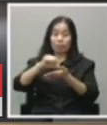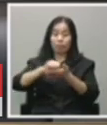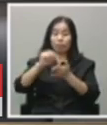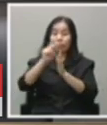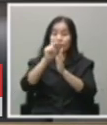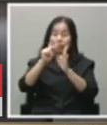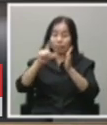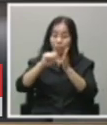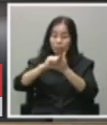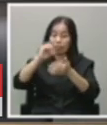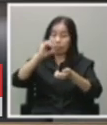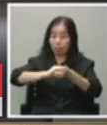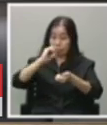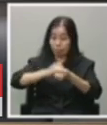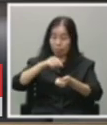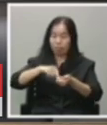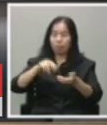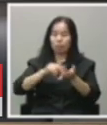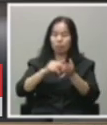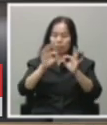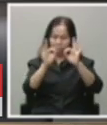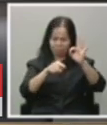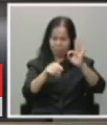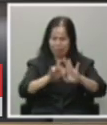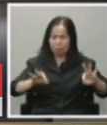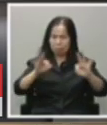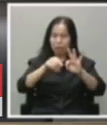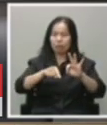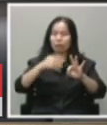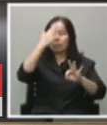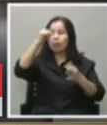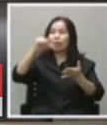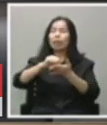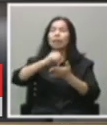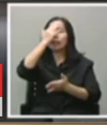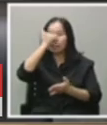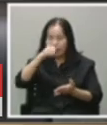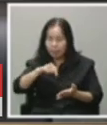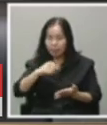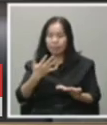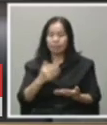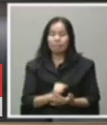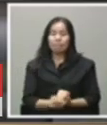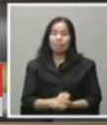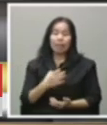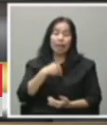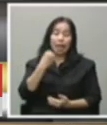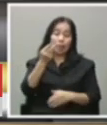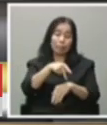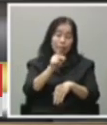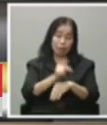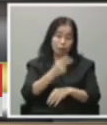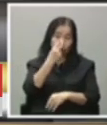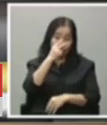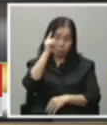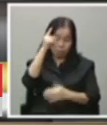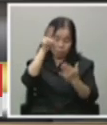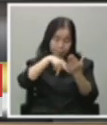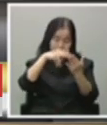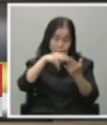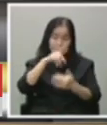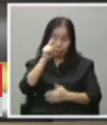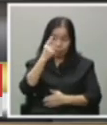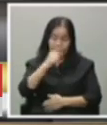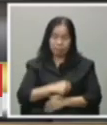ยังเป็นการแก้ไขในสาระสำคัญครับท่านประธานครับผมอยากให้ท่านประธานดูเรื่องนี้อยากให้พี่น้องประชาชนที่